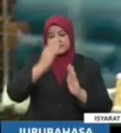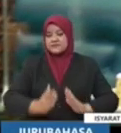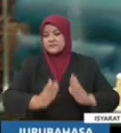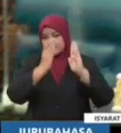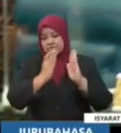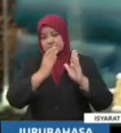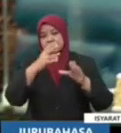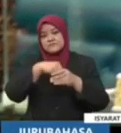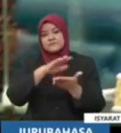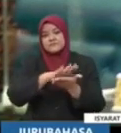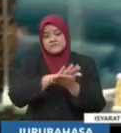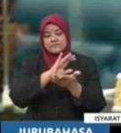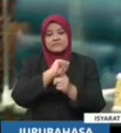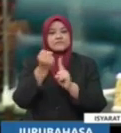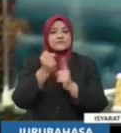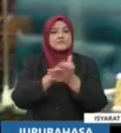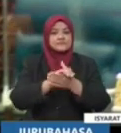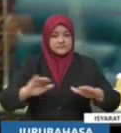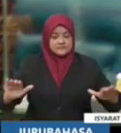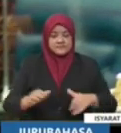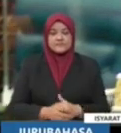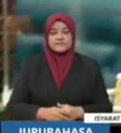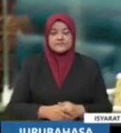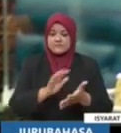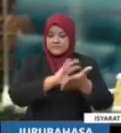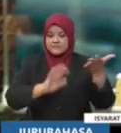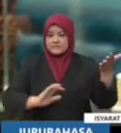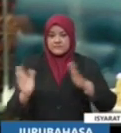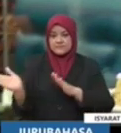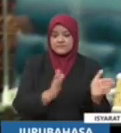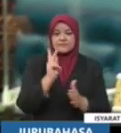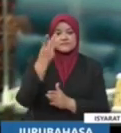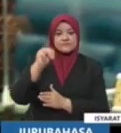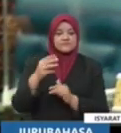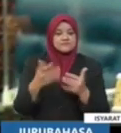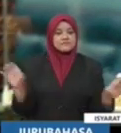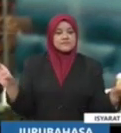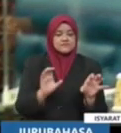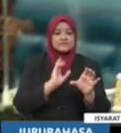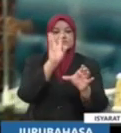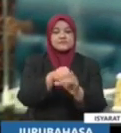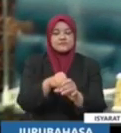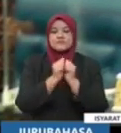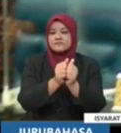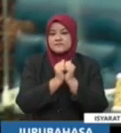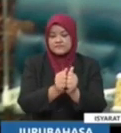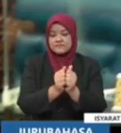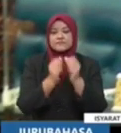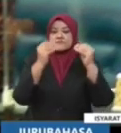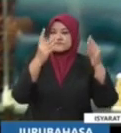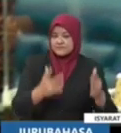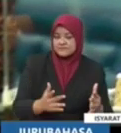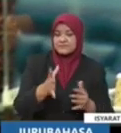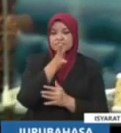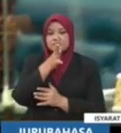bersemu ke disekolah dalam keadaan selamat dalam rangka plan ini GPM telah mengadakan 5 urus bersama-sama dengan